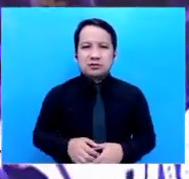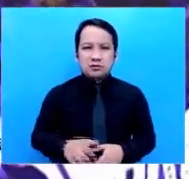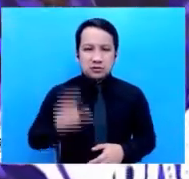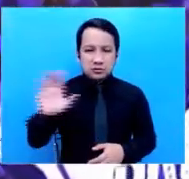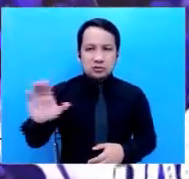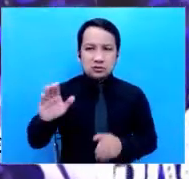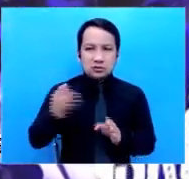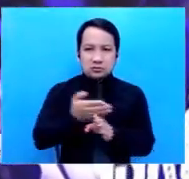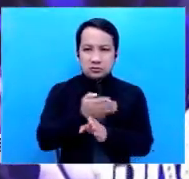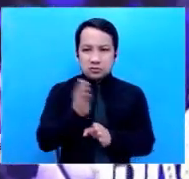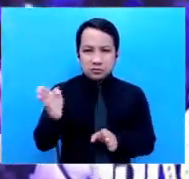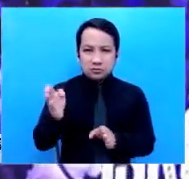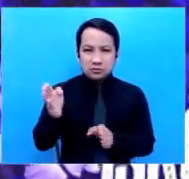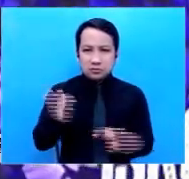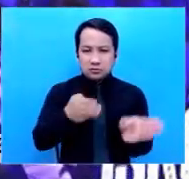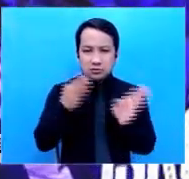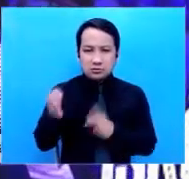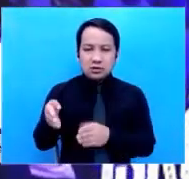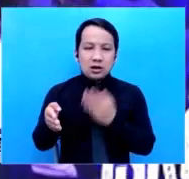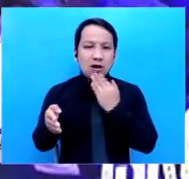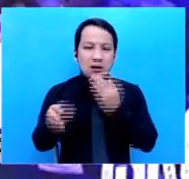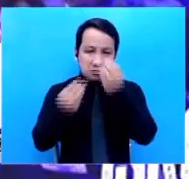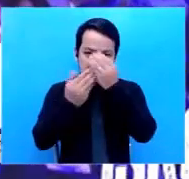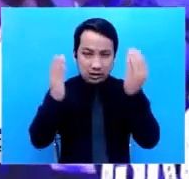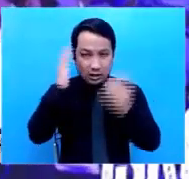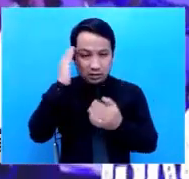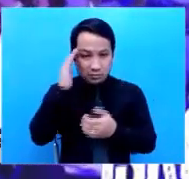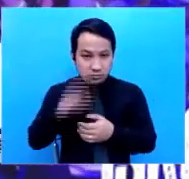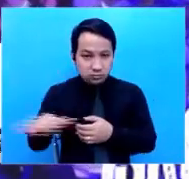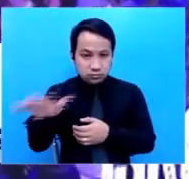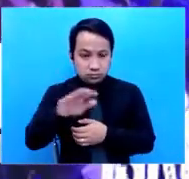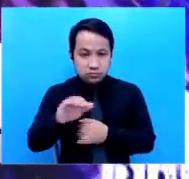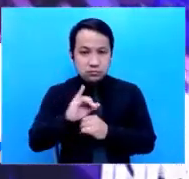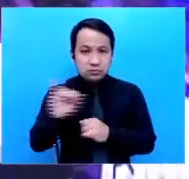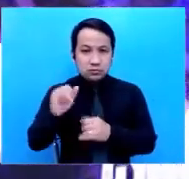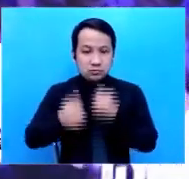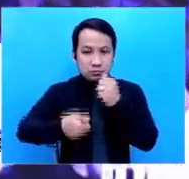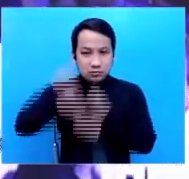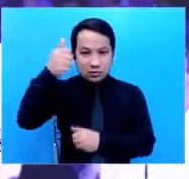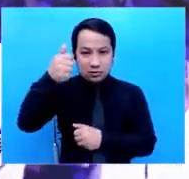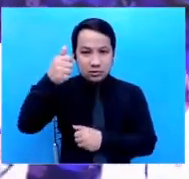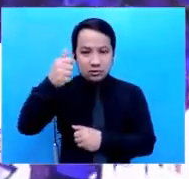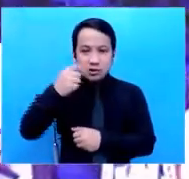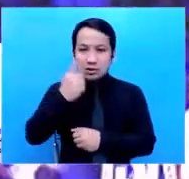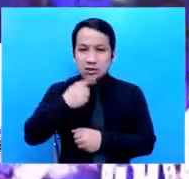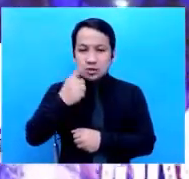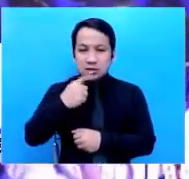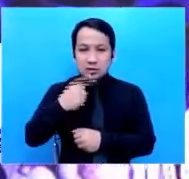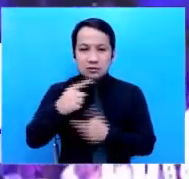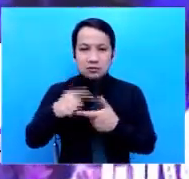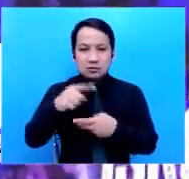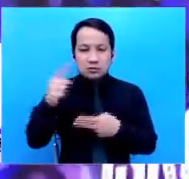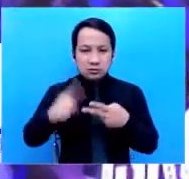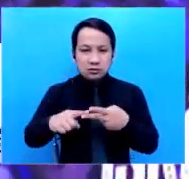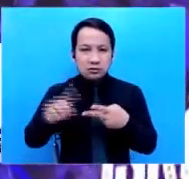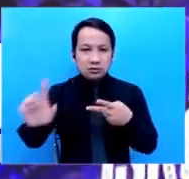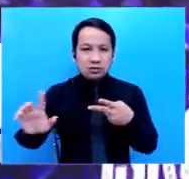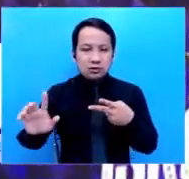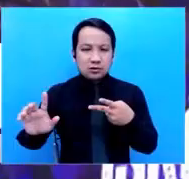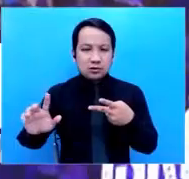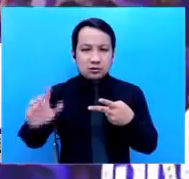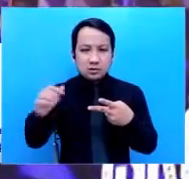alternative candidate. Dahil alam natin, kapag nanalo ang pula, hindi patatahimikin ng